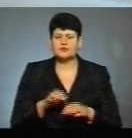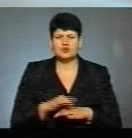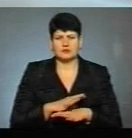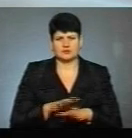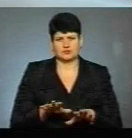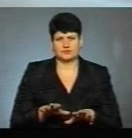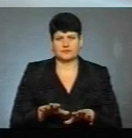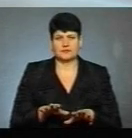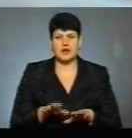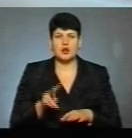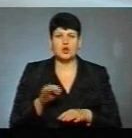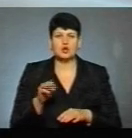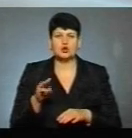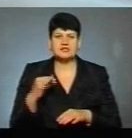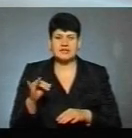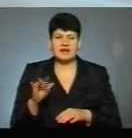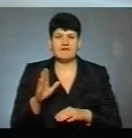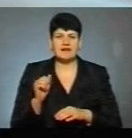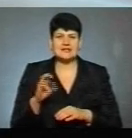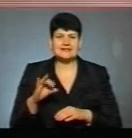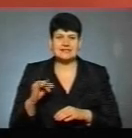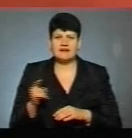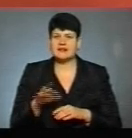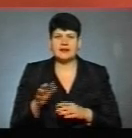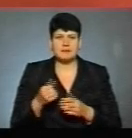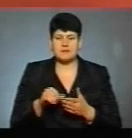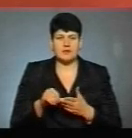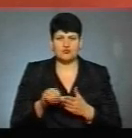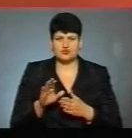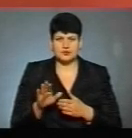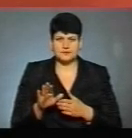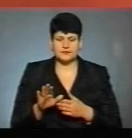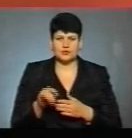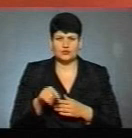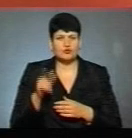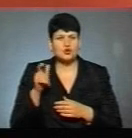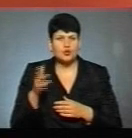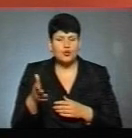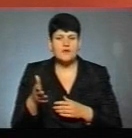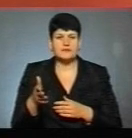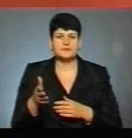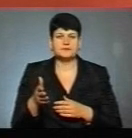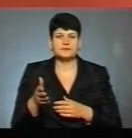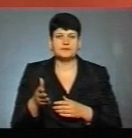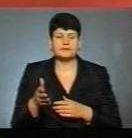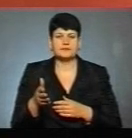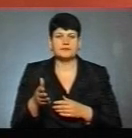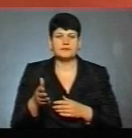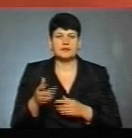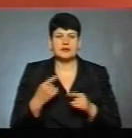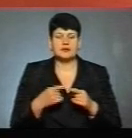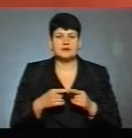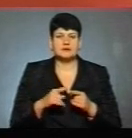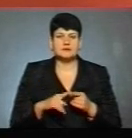наприклад, Лотоцький Василь, то він не брав участь тут Чорткові на цьому і так